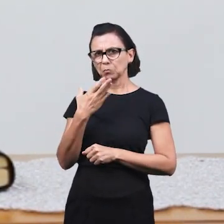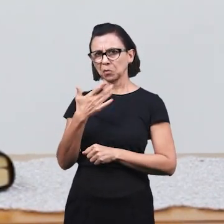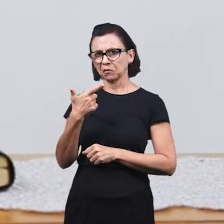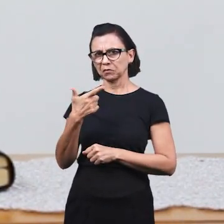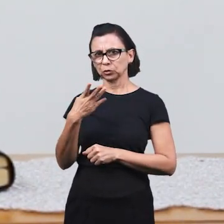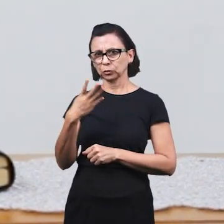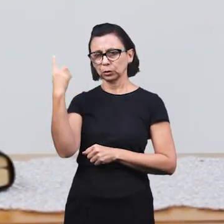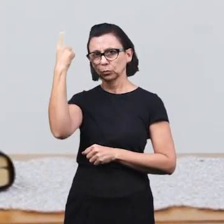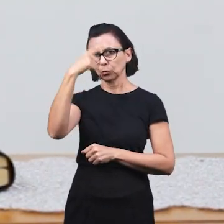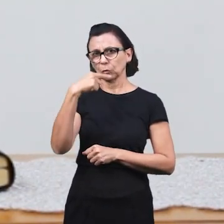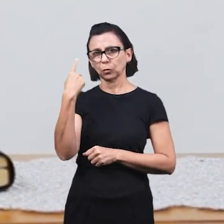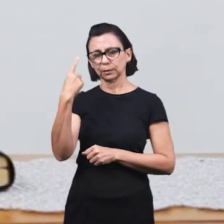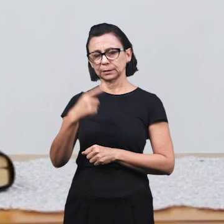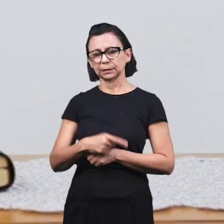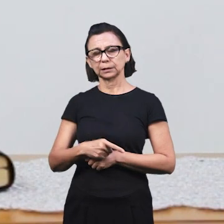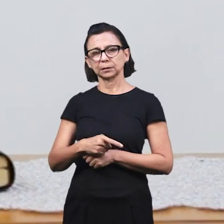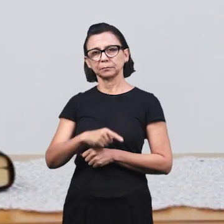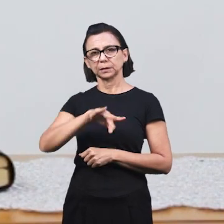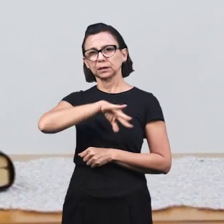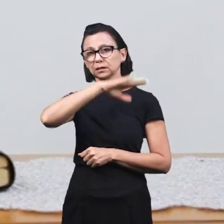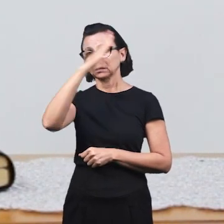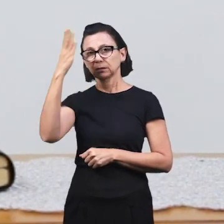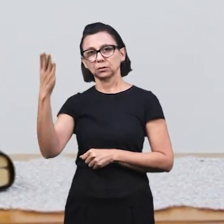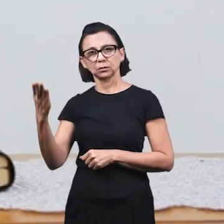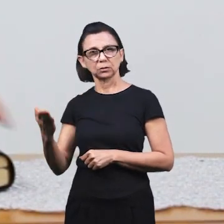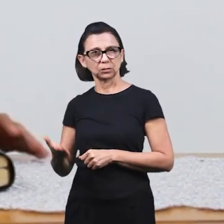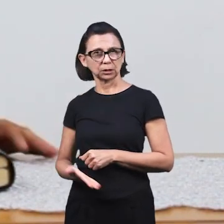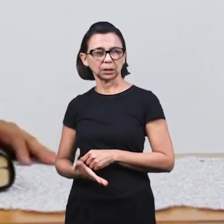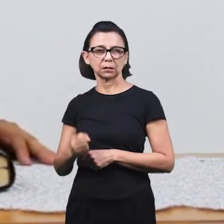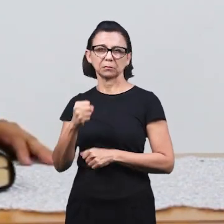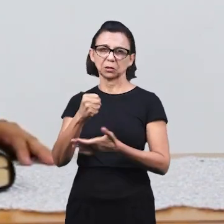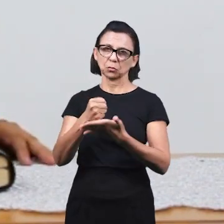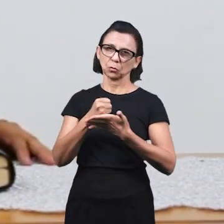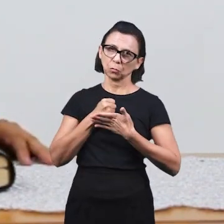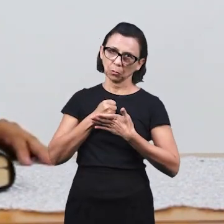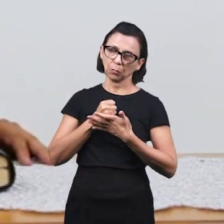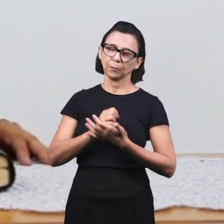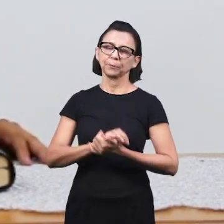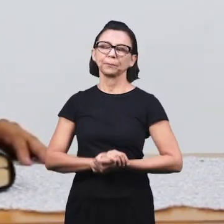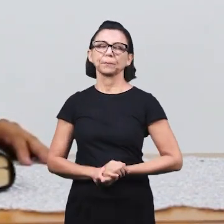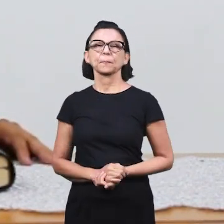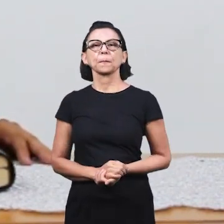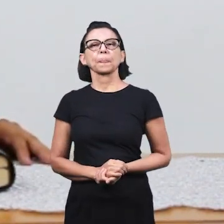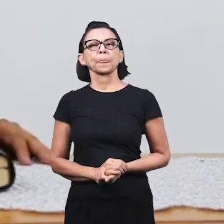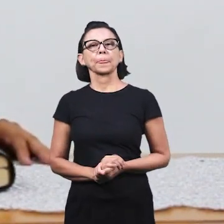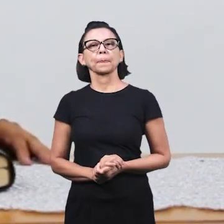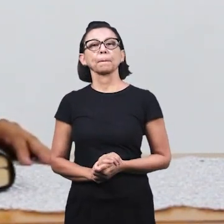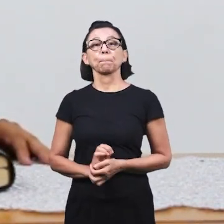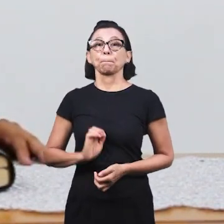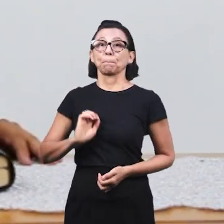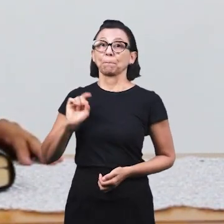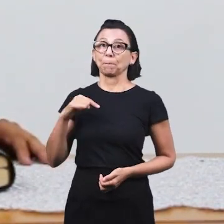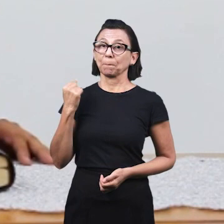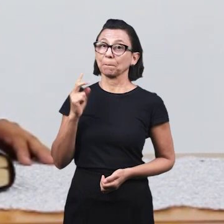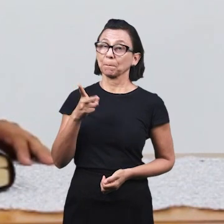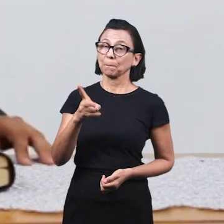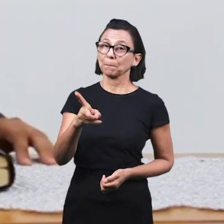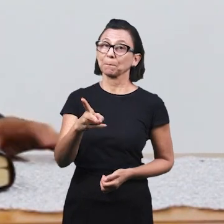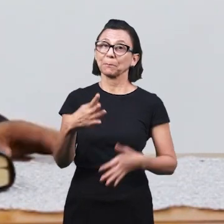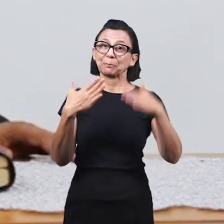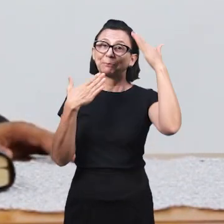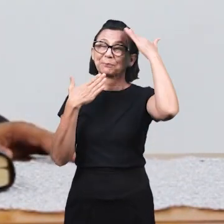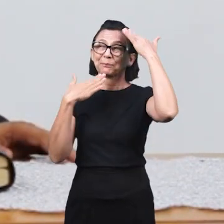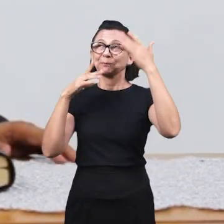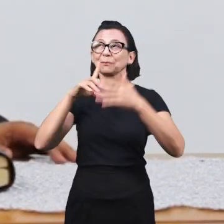по которому вы можете звонить 24 часа в сутки, 7 дней в неделю, для всех тех, кто нуждается